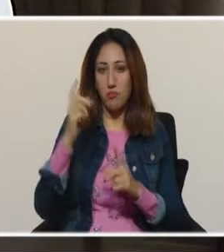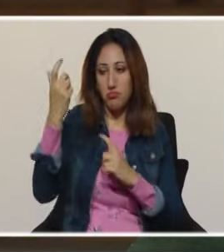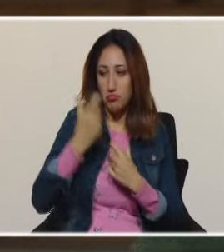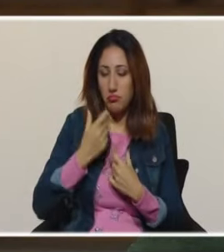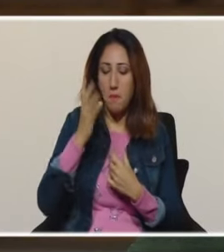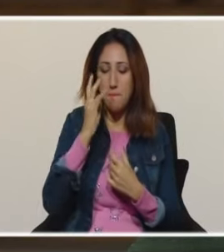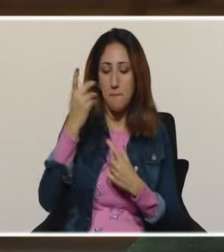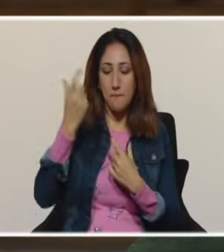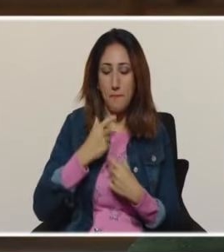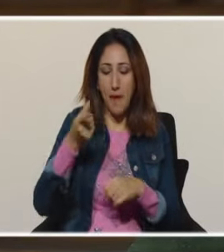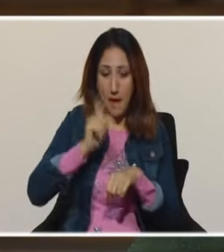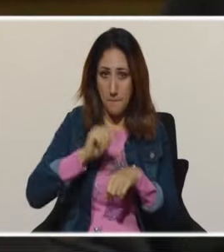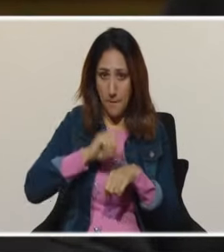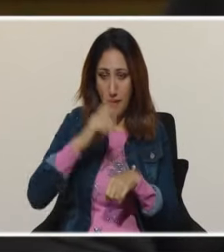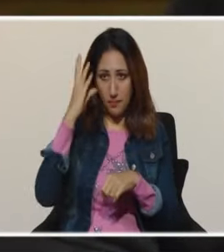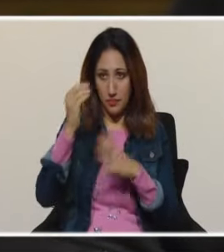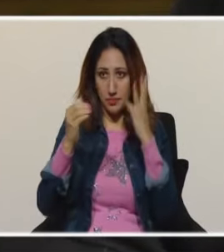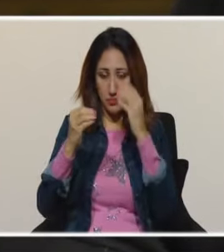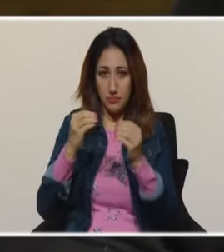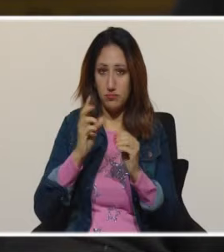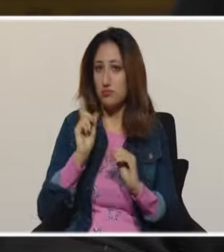عندكم طيب في أي قرايب بيساعدوكوا أو حاجة؟ لا،